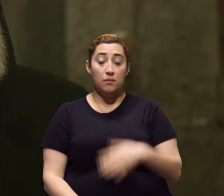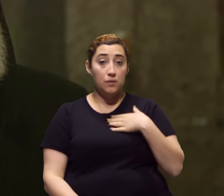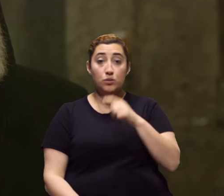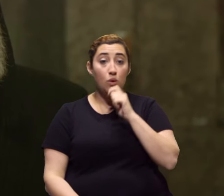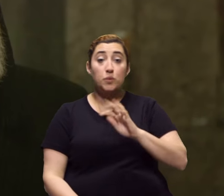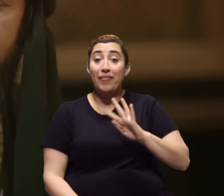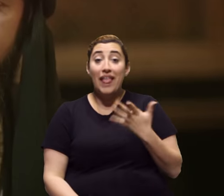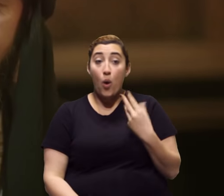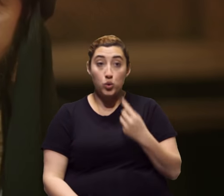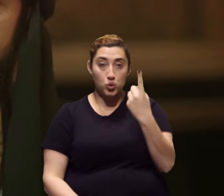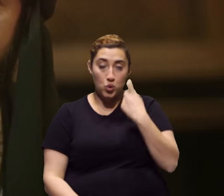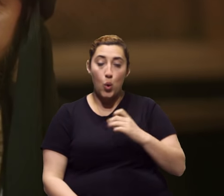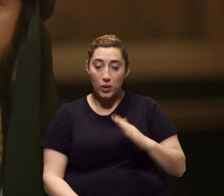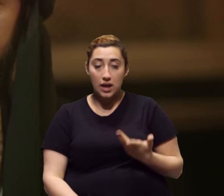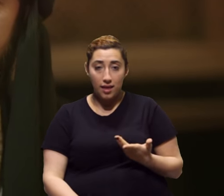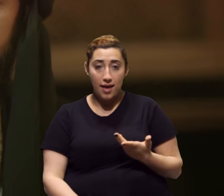Sözümüz nedir derisen,